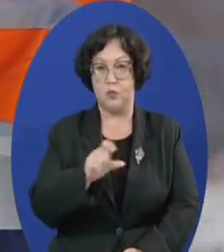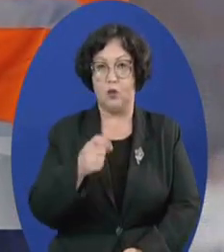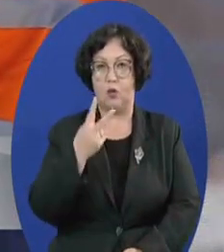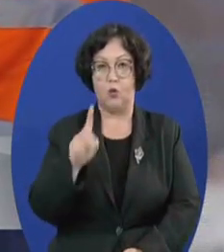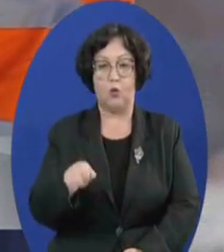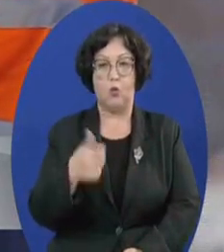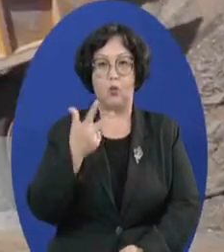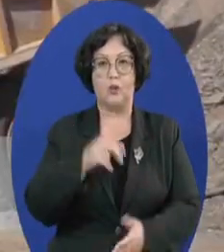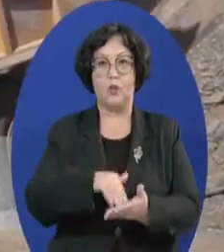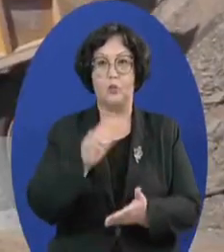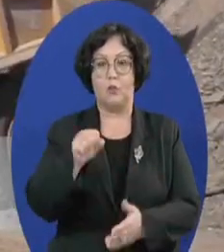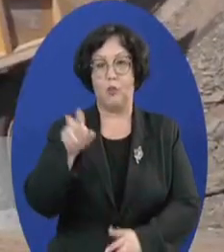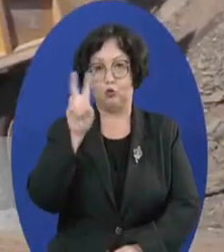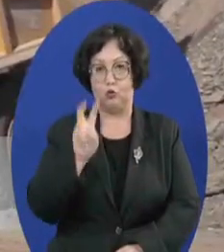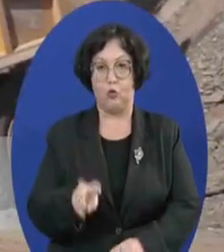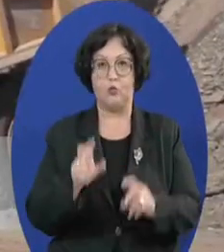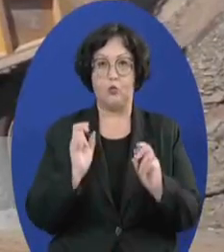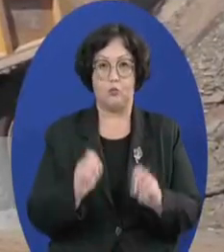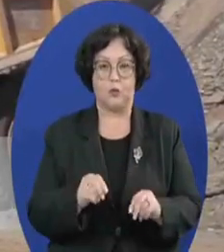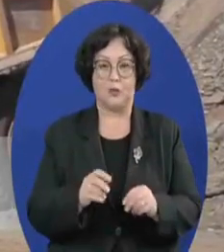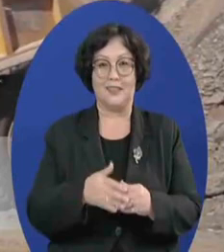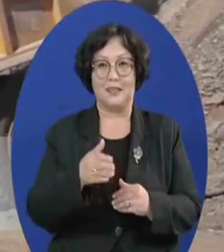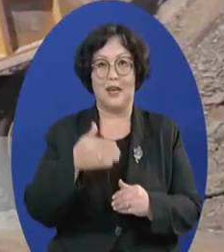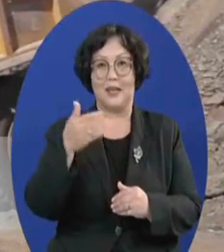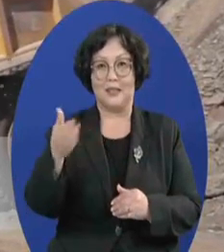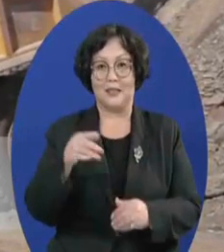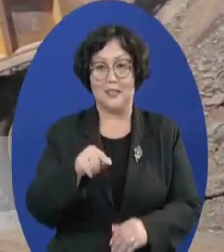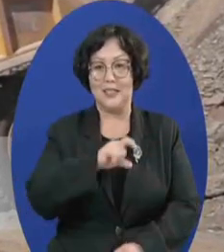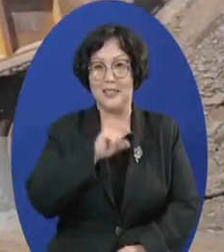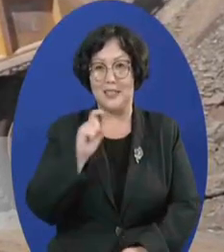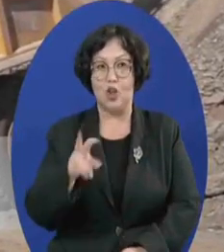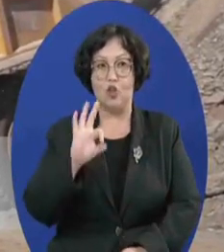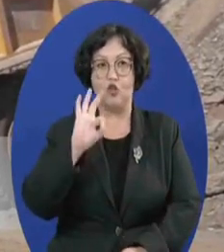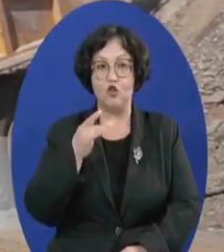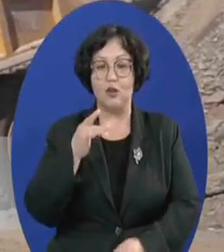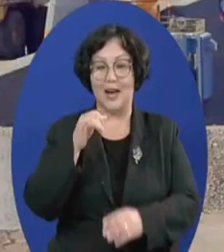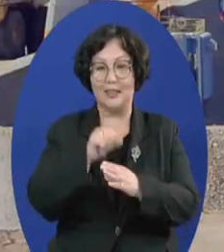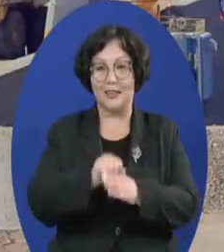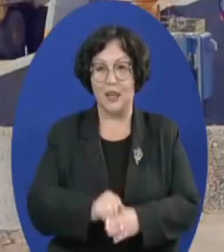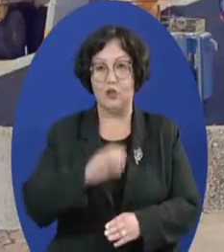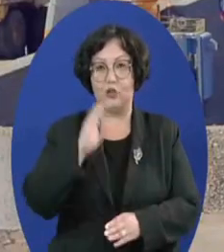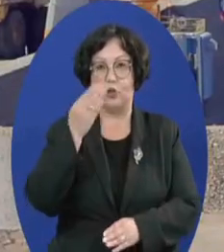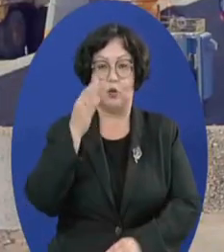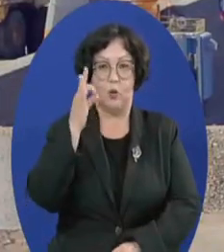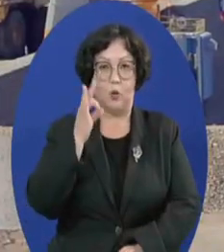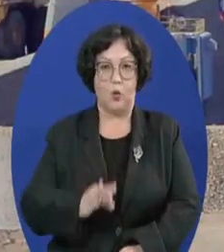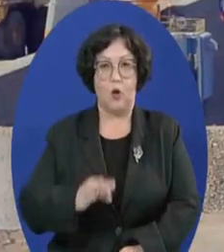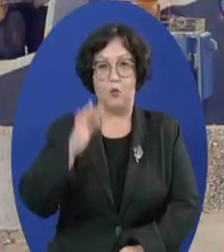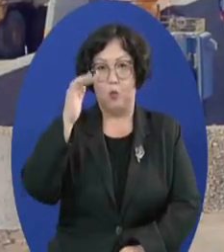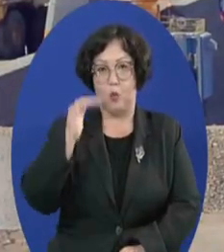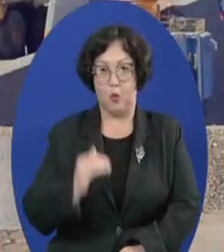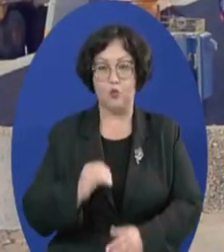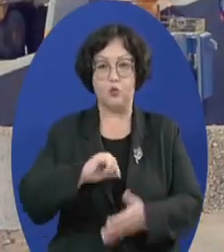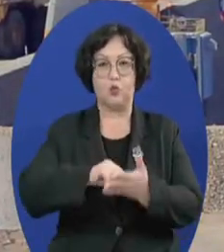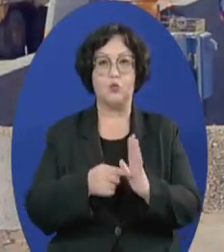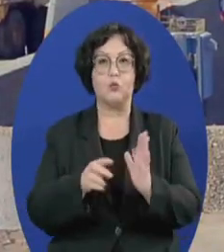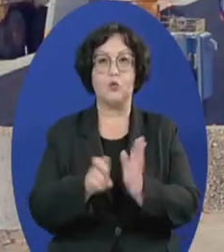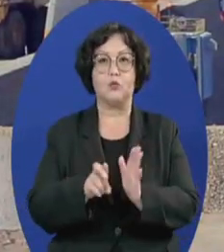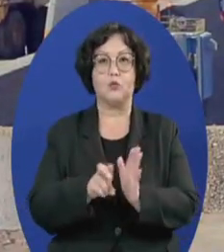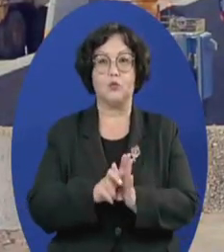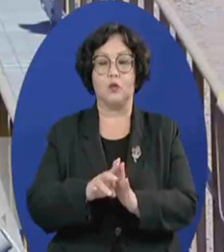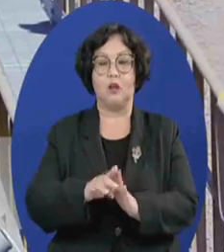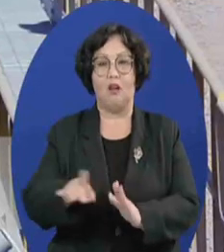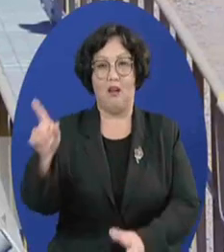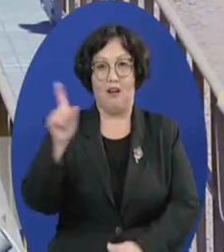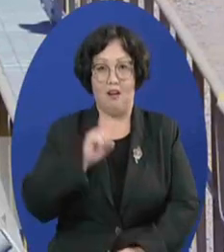2.3 тэрбум долларт хүрээд байгаа юм. За таашид тухайн зээлийн үрийн ачааллыг тодорхой хэмжээгээр бууруулж тооцох боломжтой